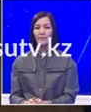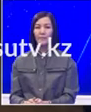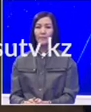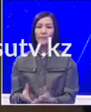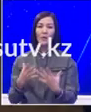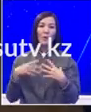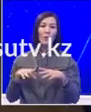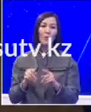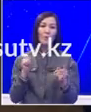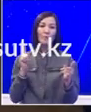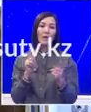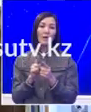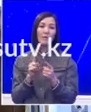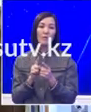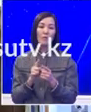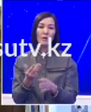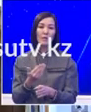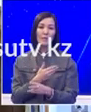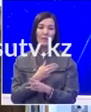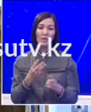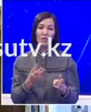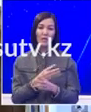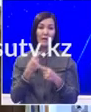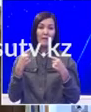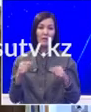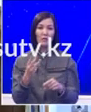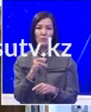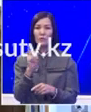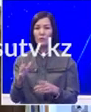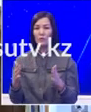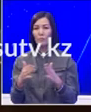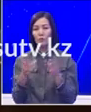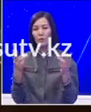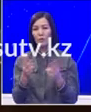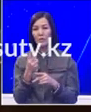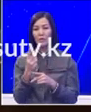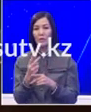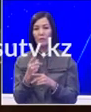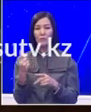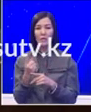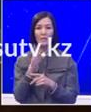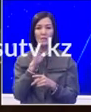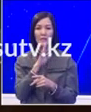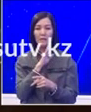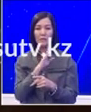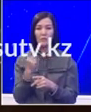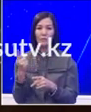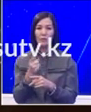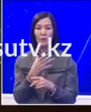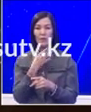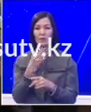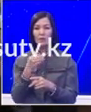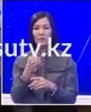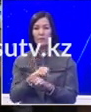Қоғамдық қабылдауға жазылғандардың тілек талабы әртүрлі. Мәселен, үш тұрғын баспанаға мұқтаж. Екеуі жалғыз бастана болса, бірі семей полигонының